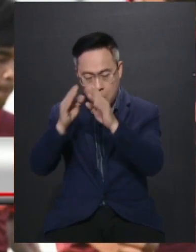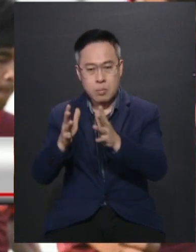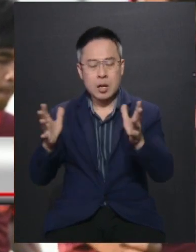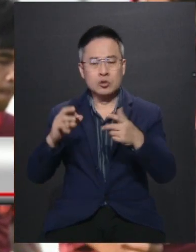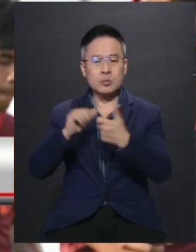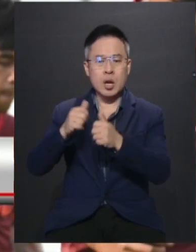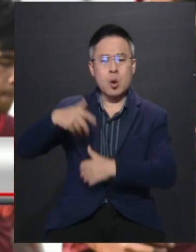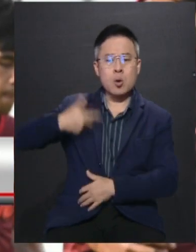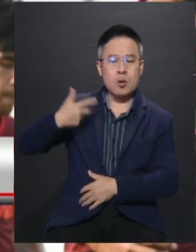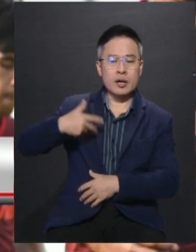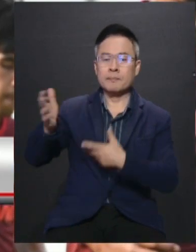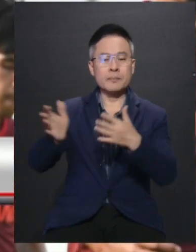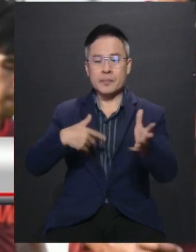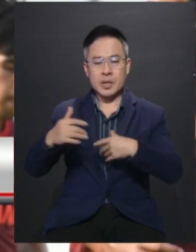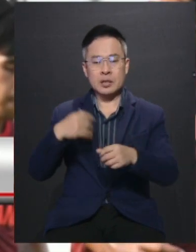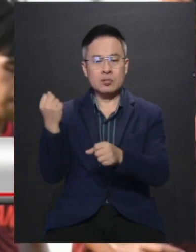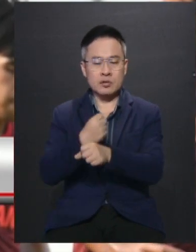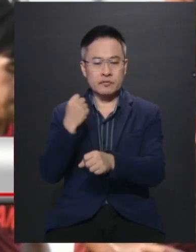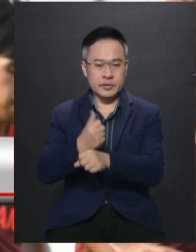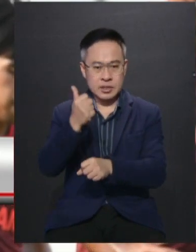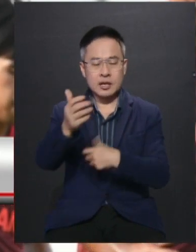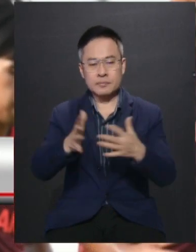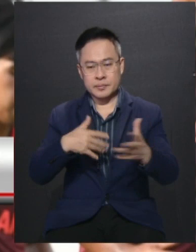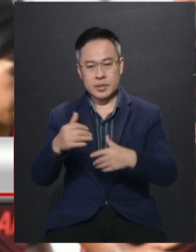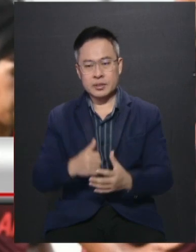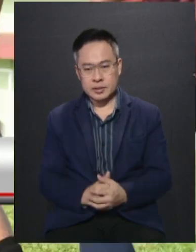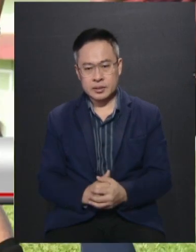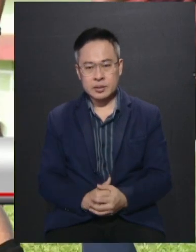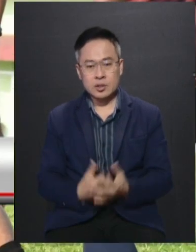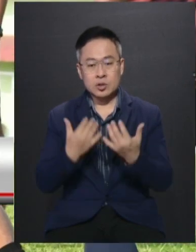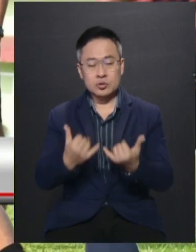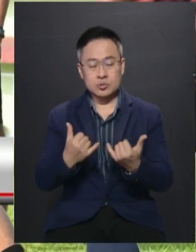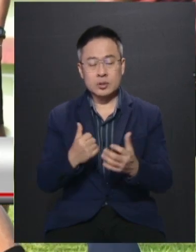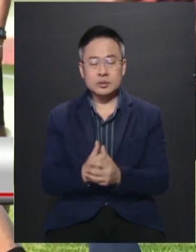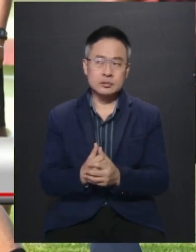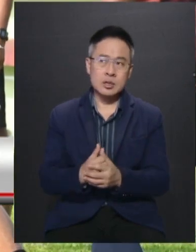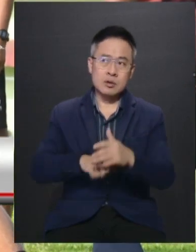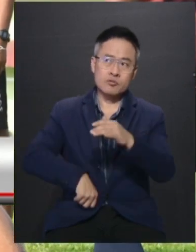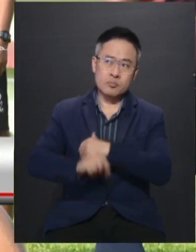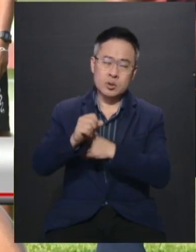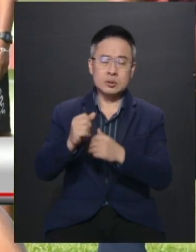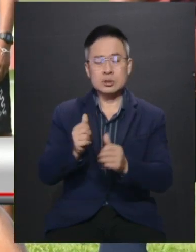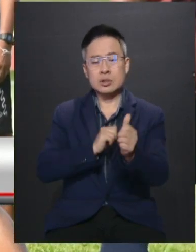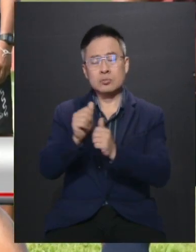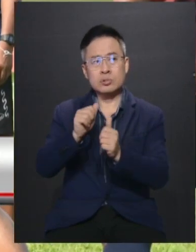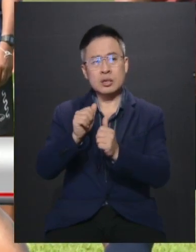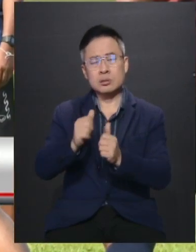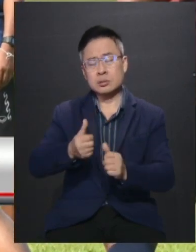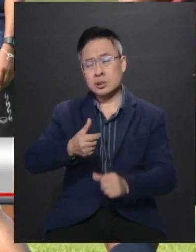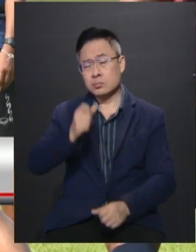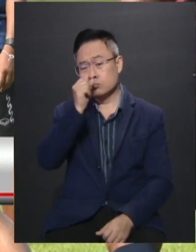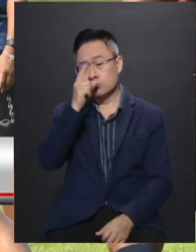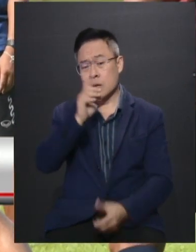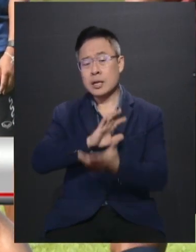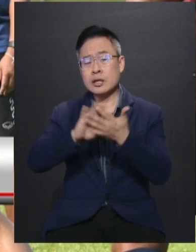กังวลเพราะที่ไทยเราก็ซ้อมกันเวลานี้หลังจากโดฮาครับผมก็พักมา2สัปดาห์เพราะมีอาการบาดเจ็บแต่ตอน